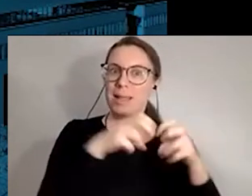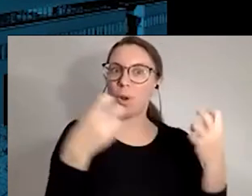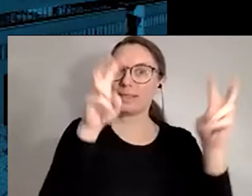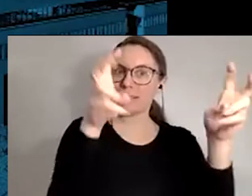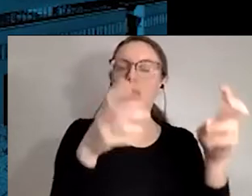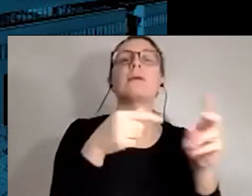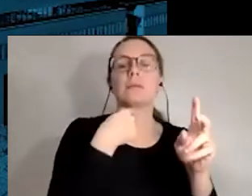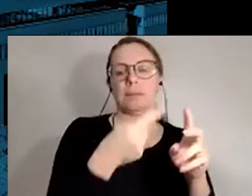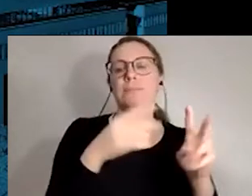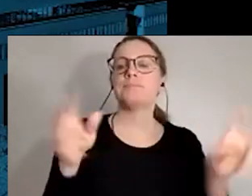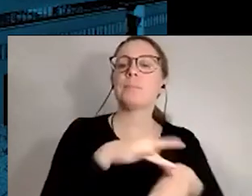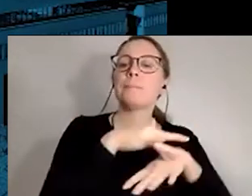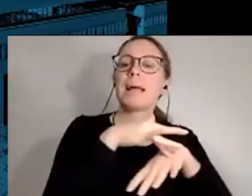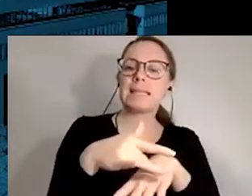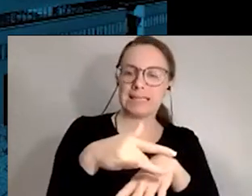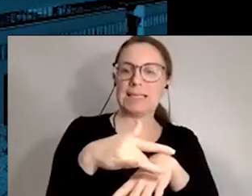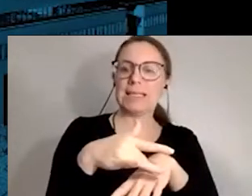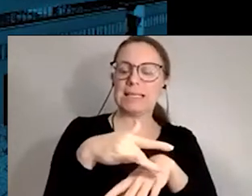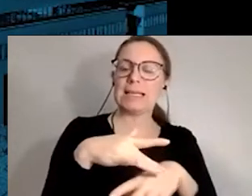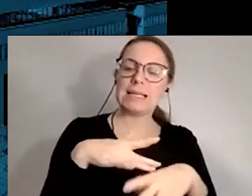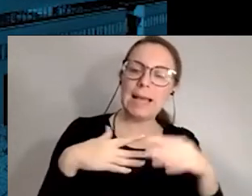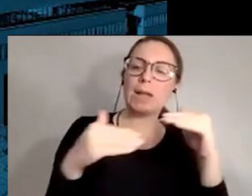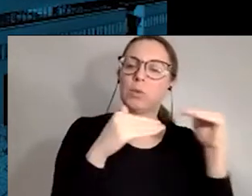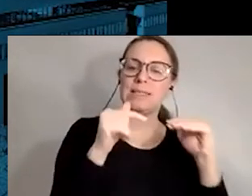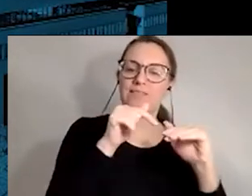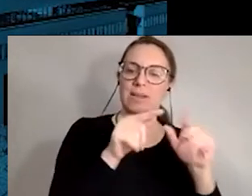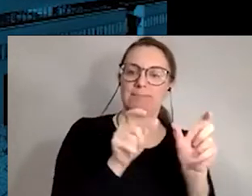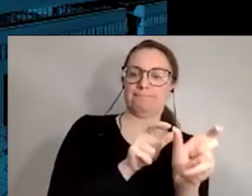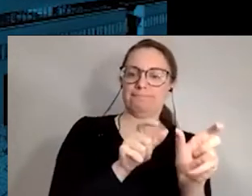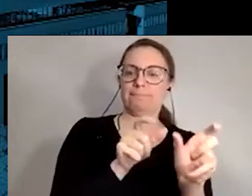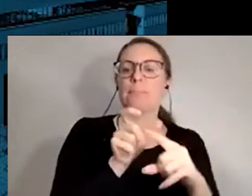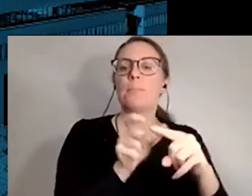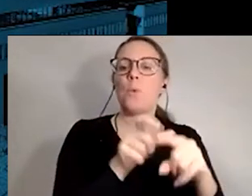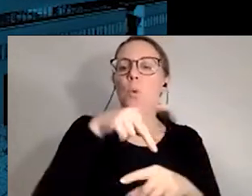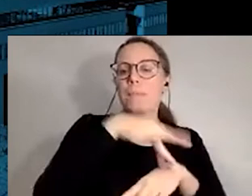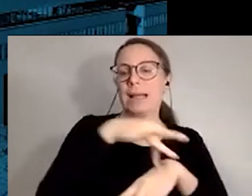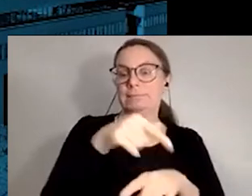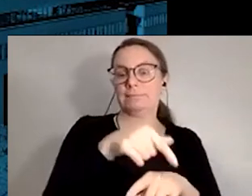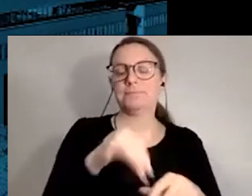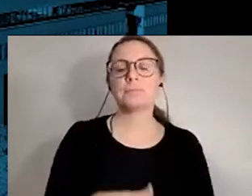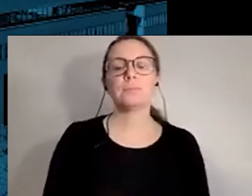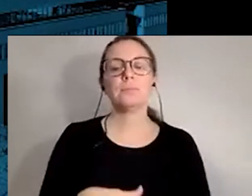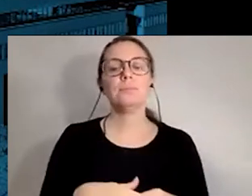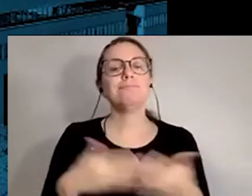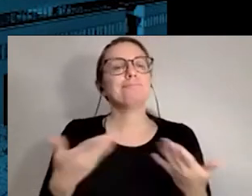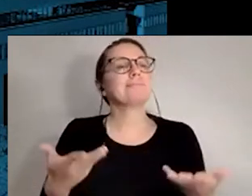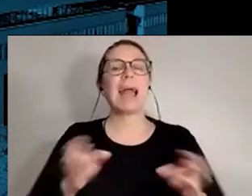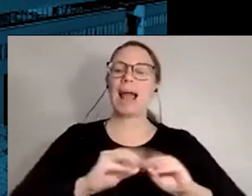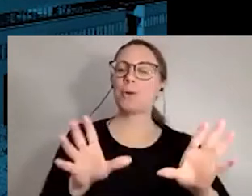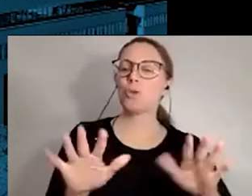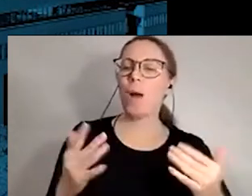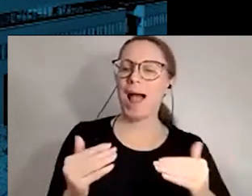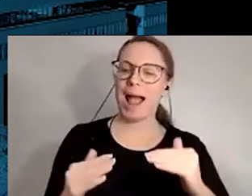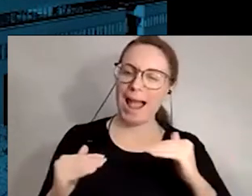'expression pratique inclusive. L'inclusion est quelque chose qui, en ce moment, est très à la mode. Elle